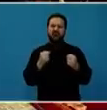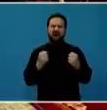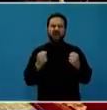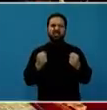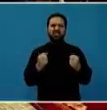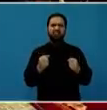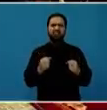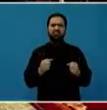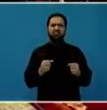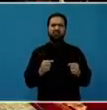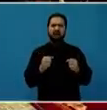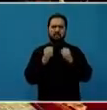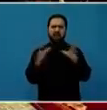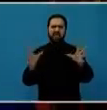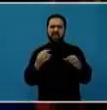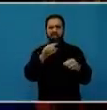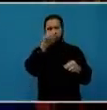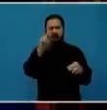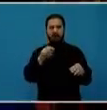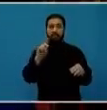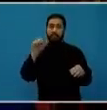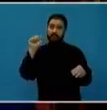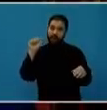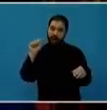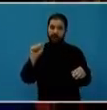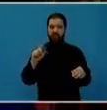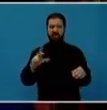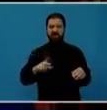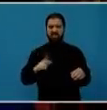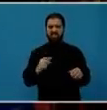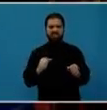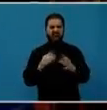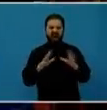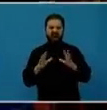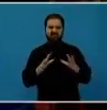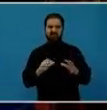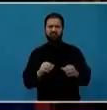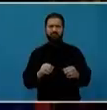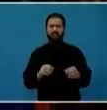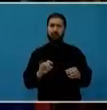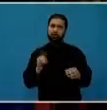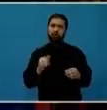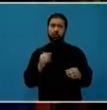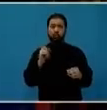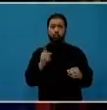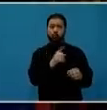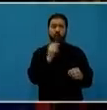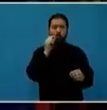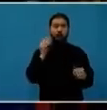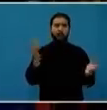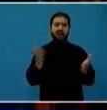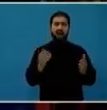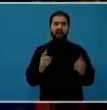blestema? Da, este un limbaj agresiv și chiar unele persoane care au, să spunem așa, un temperament mai ascuțit,